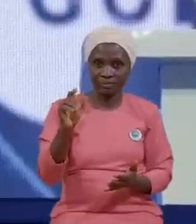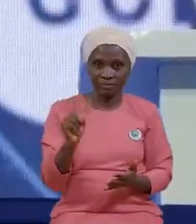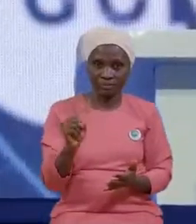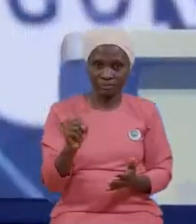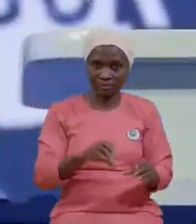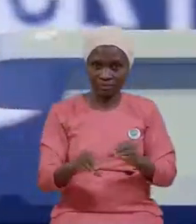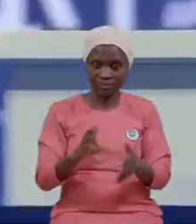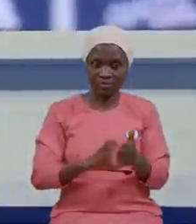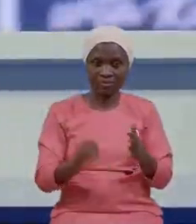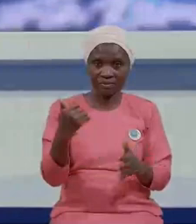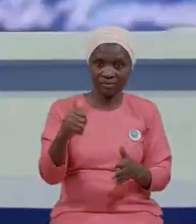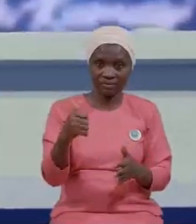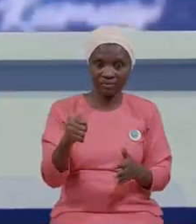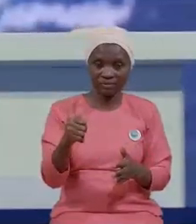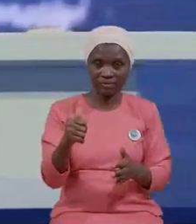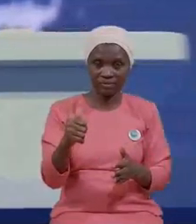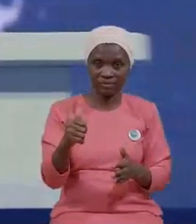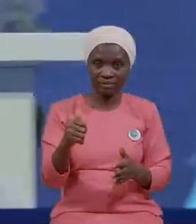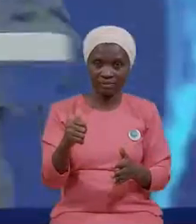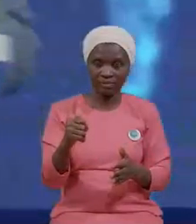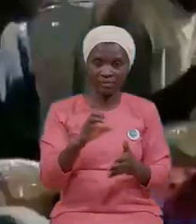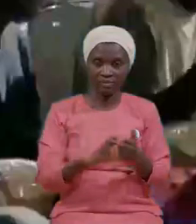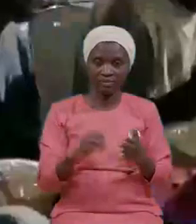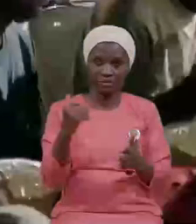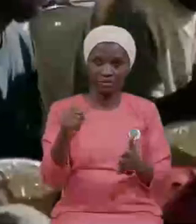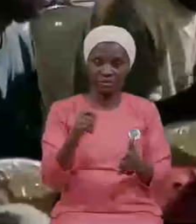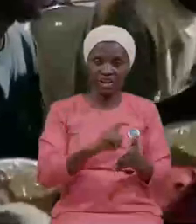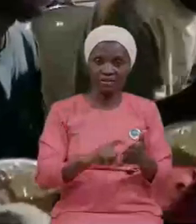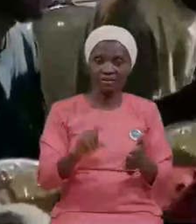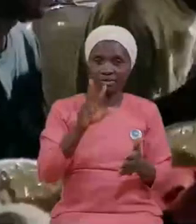Actes chapitre 10, verset 36.